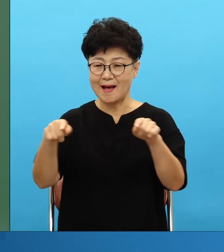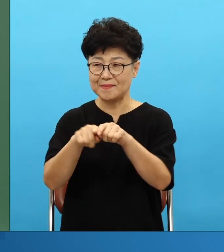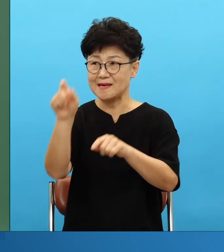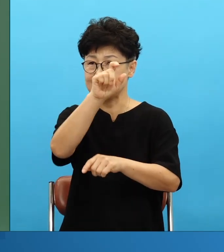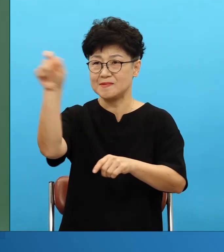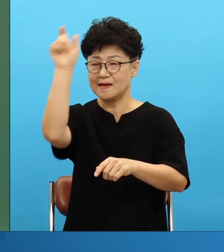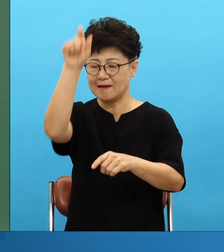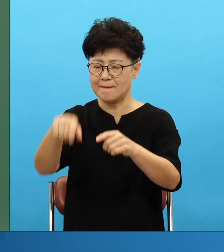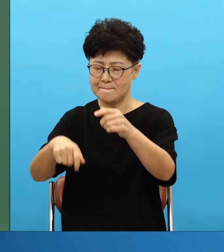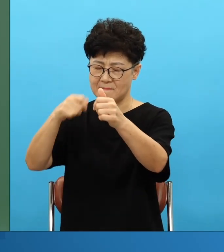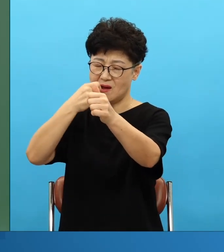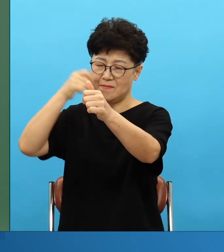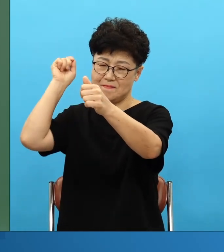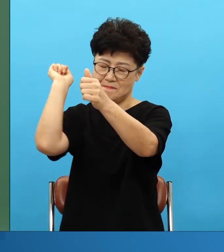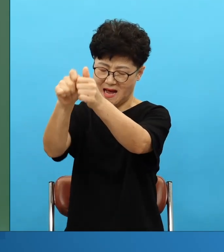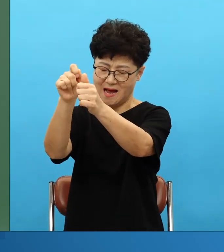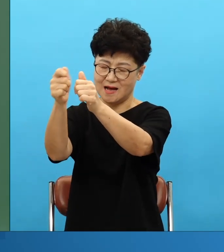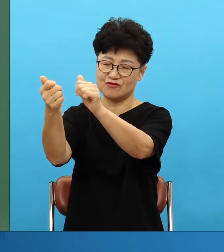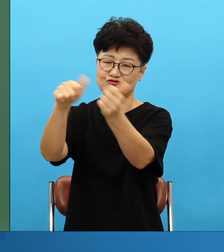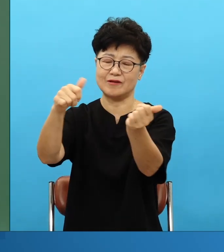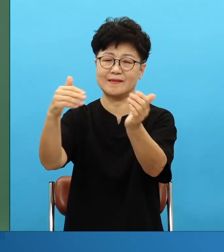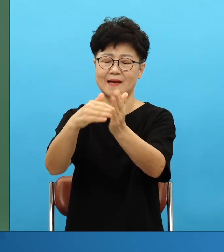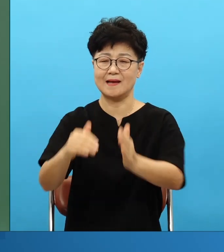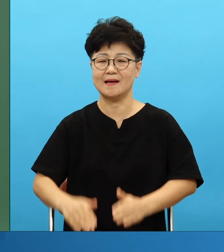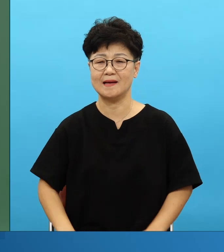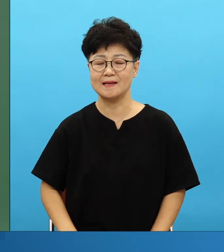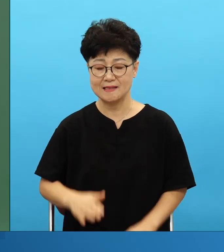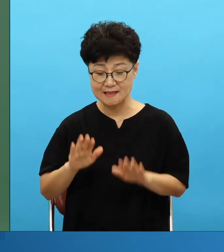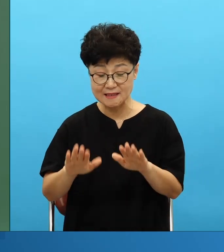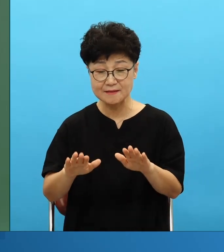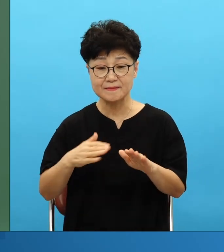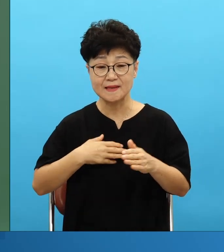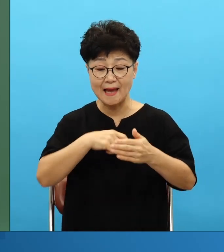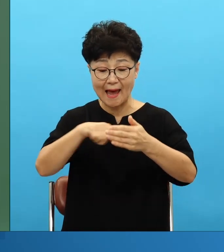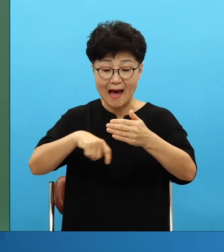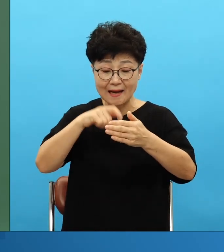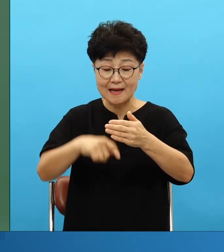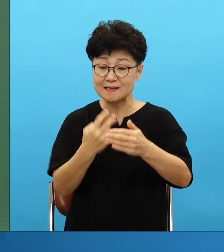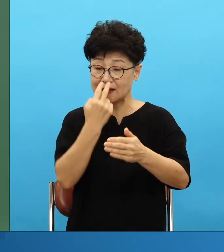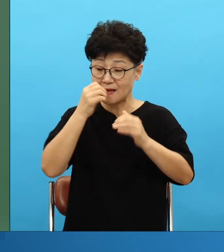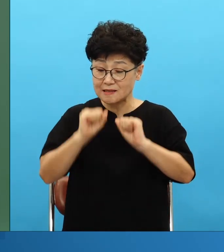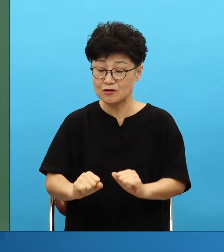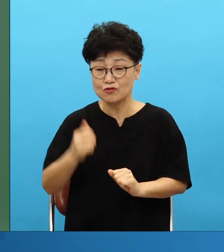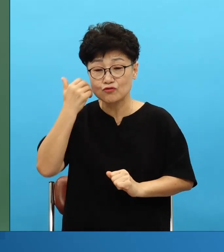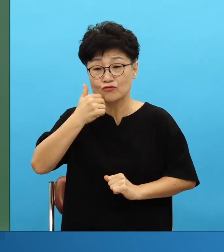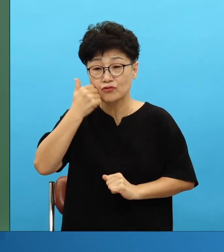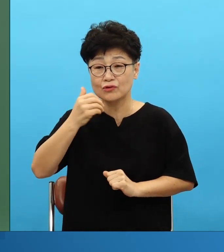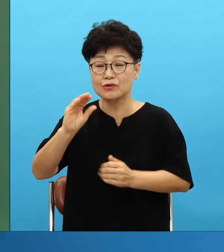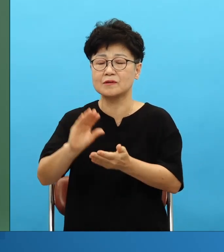have been crucified with Christ. 내 안에 그리스도께서 계신 것이다. And now 사실. Christ lives in me.